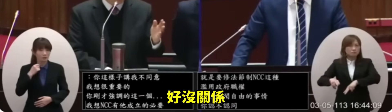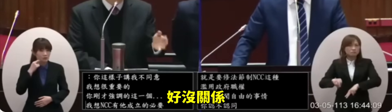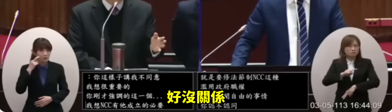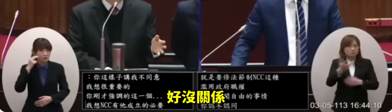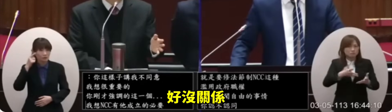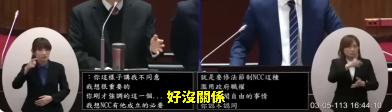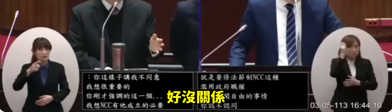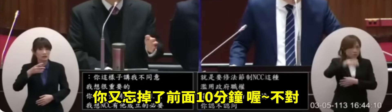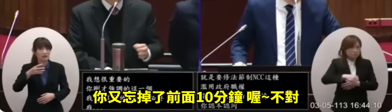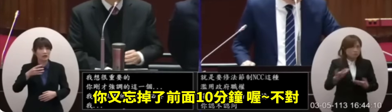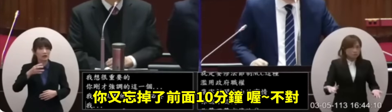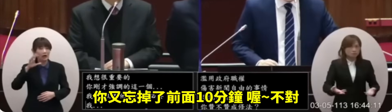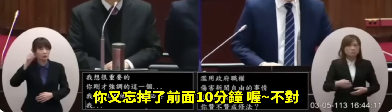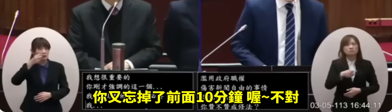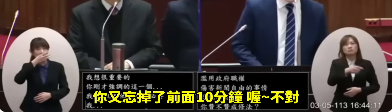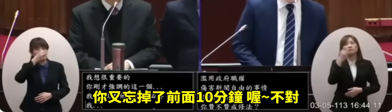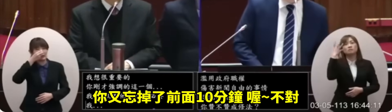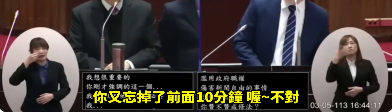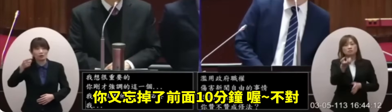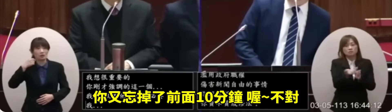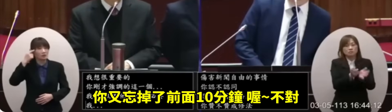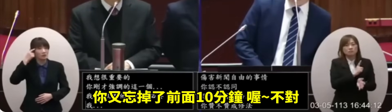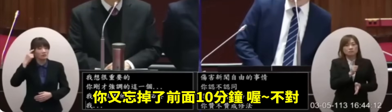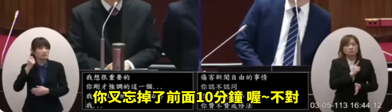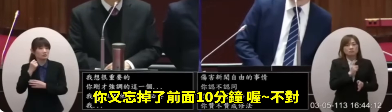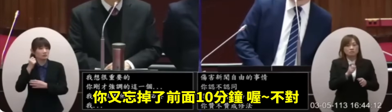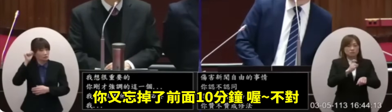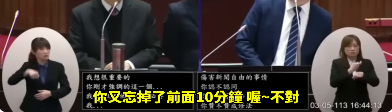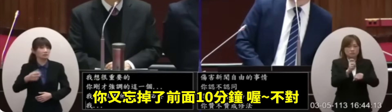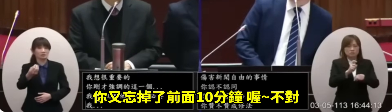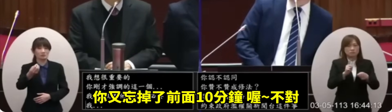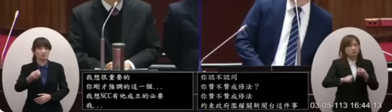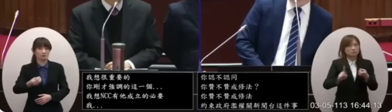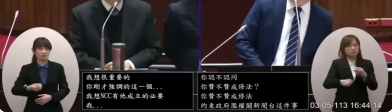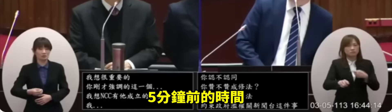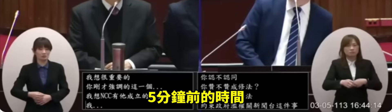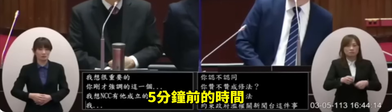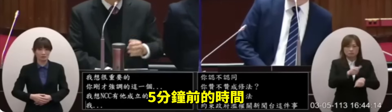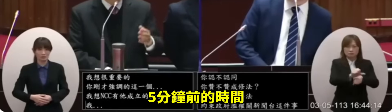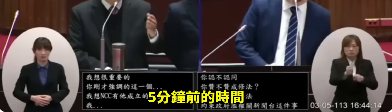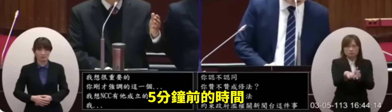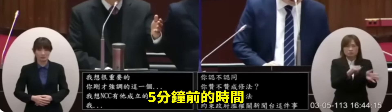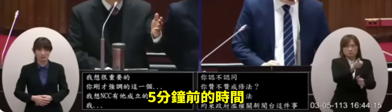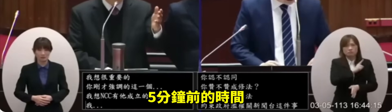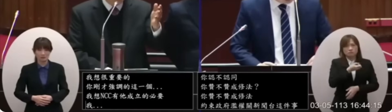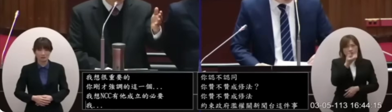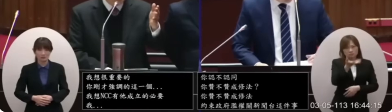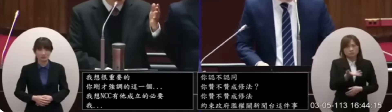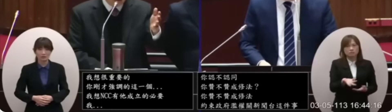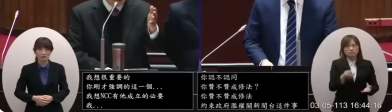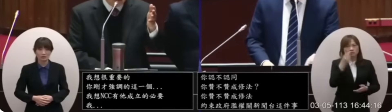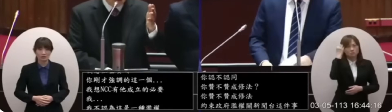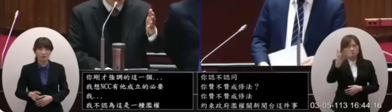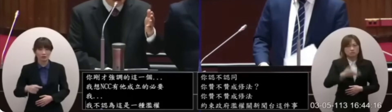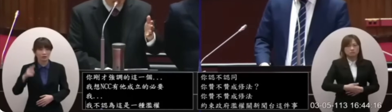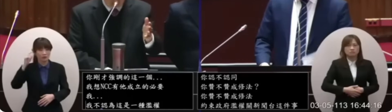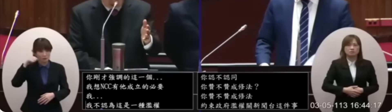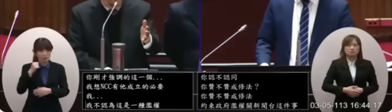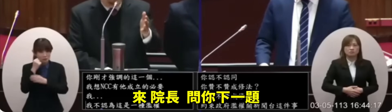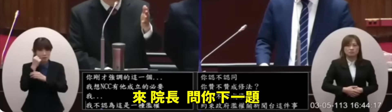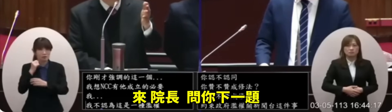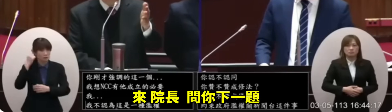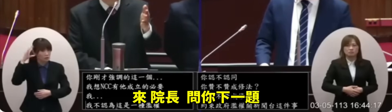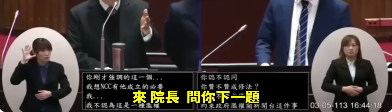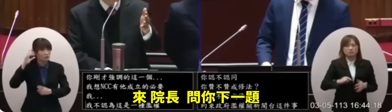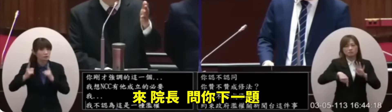这是一种滥权。 没关系，你又忘掉了前面10分钟，不对，5分钟前的陈前 人要支持新闻自